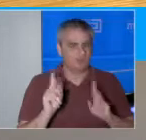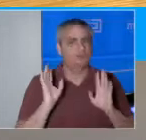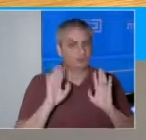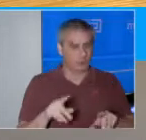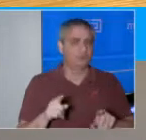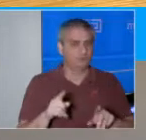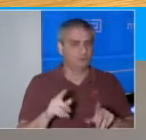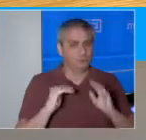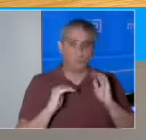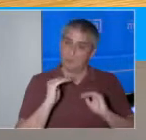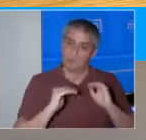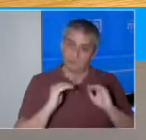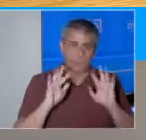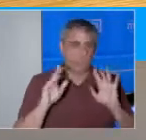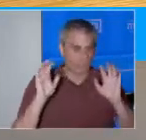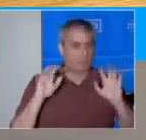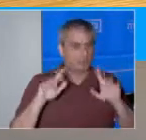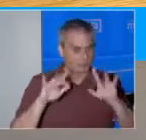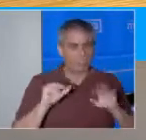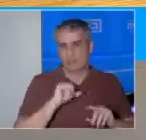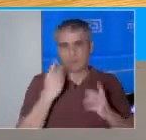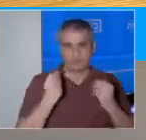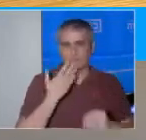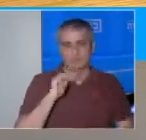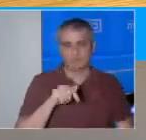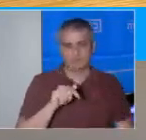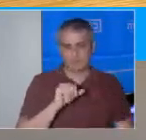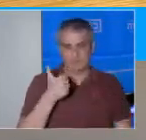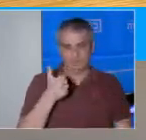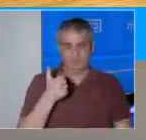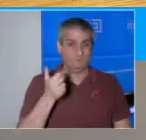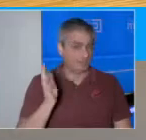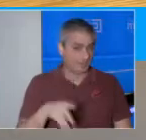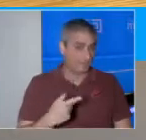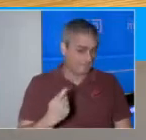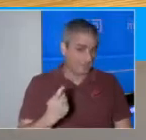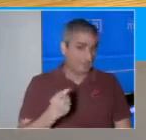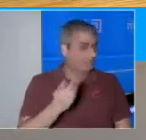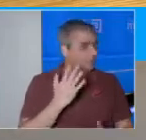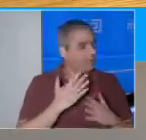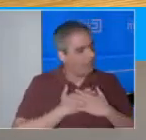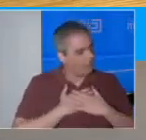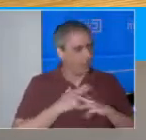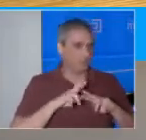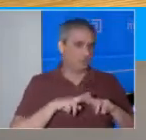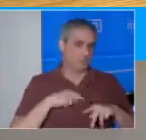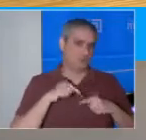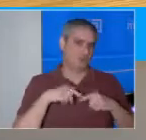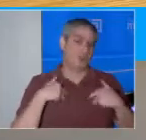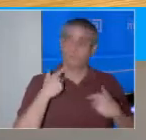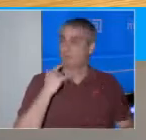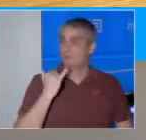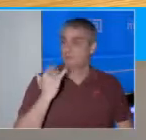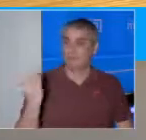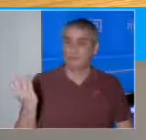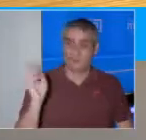בו בממוצע כמויות גשם, שלג הכי גדולות בירושלים. וגם מרץ, ככה ש... השארת אותי אופטימי. נכון,